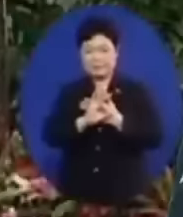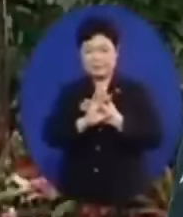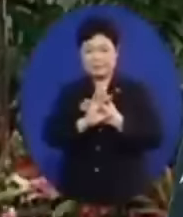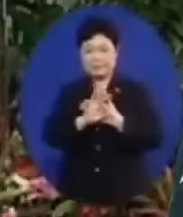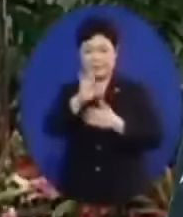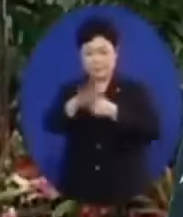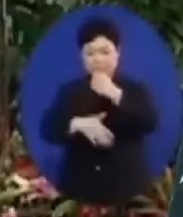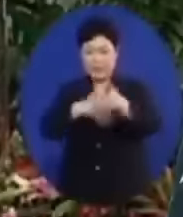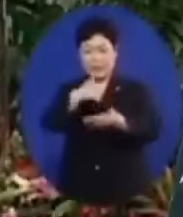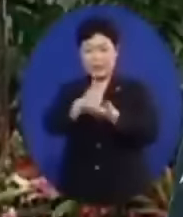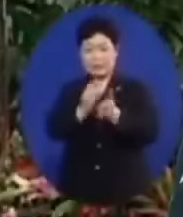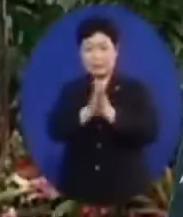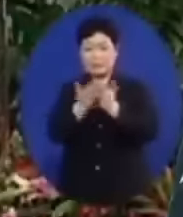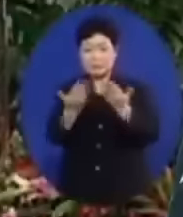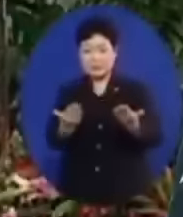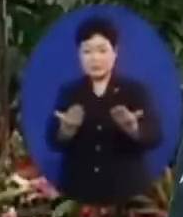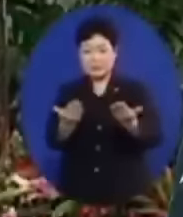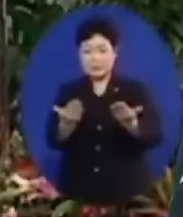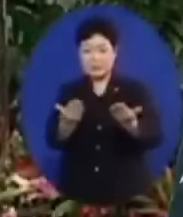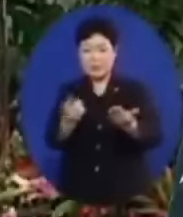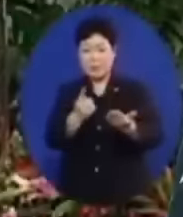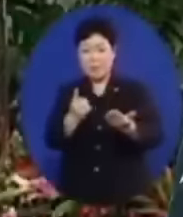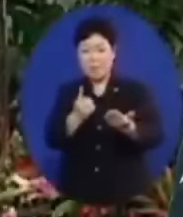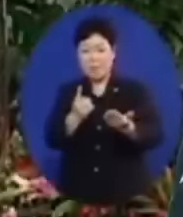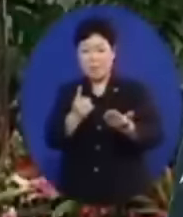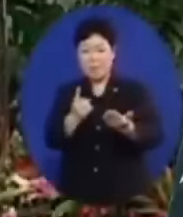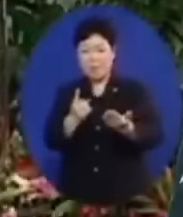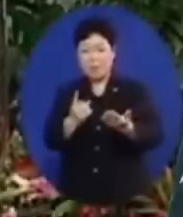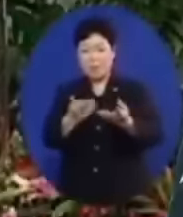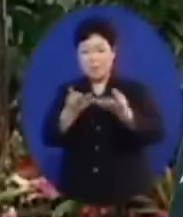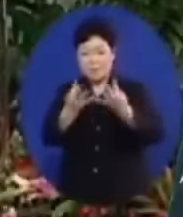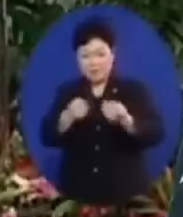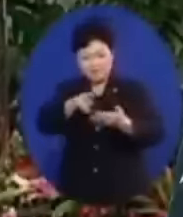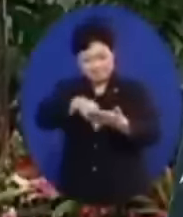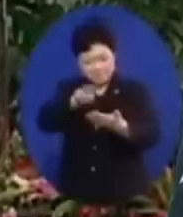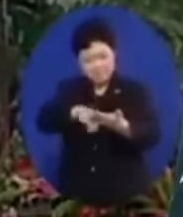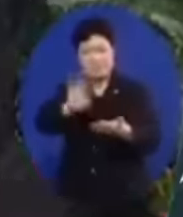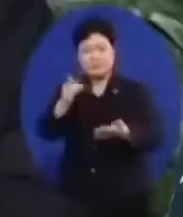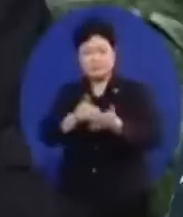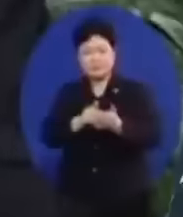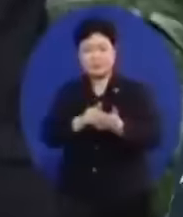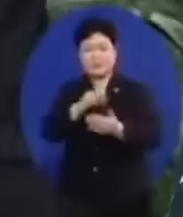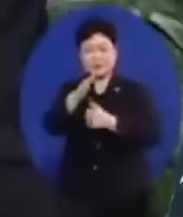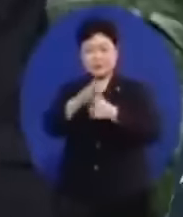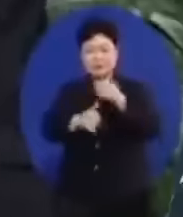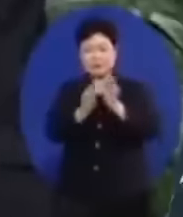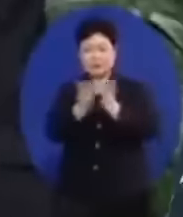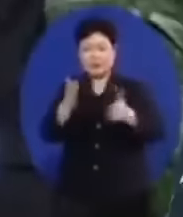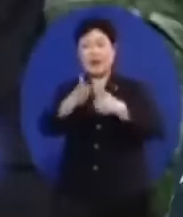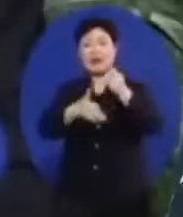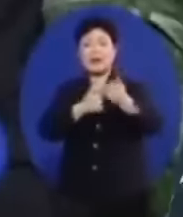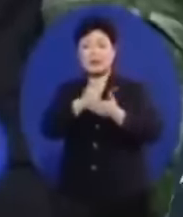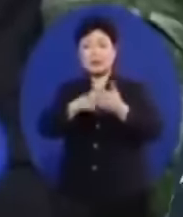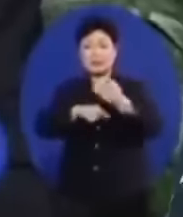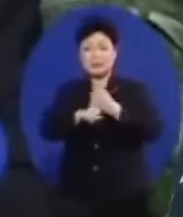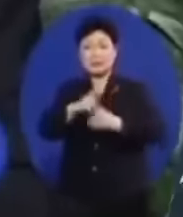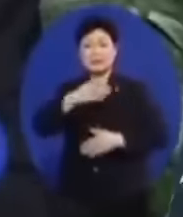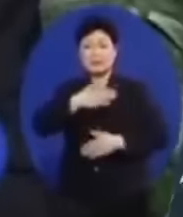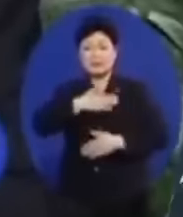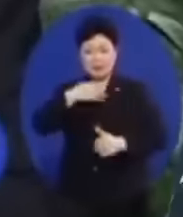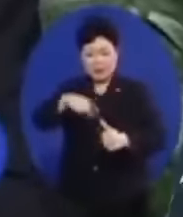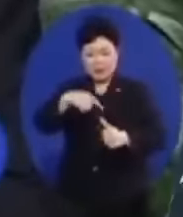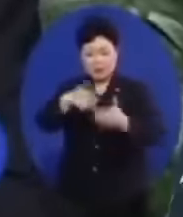이 하나님의 말씀과 친해야 되는 것입니다. 이 성경은 하나님의 뜻을